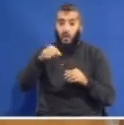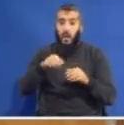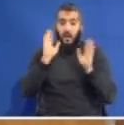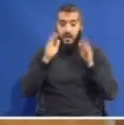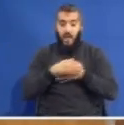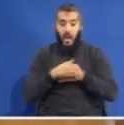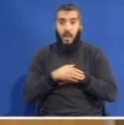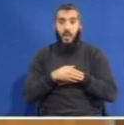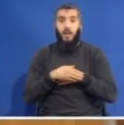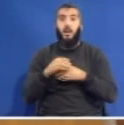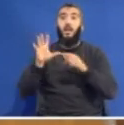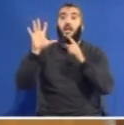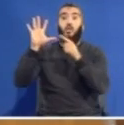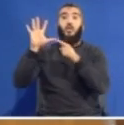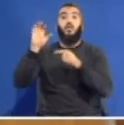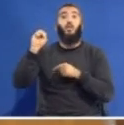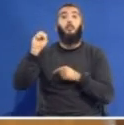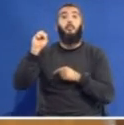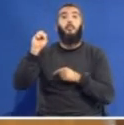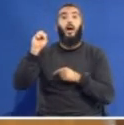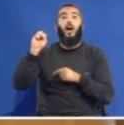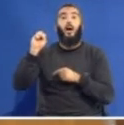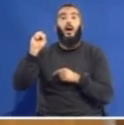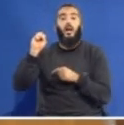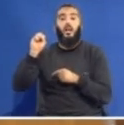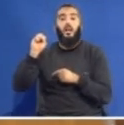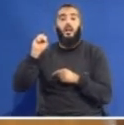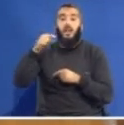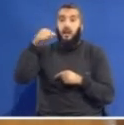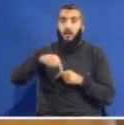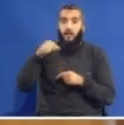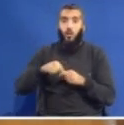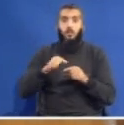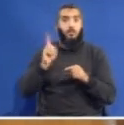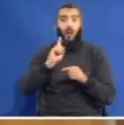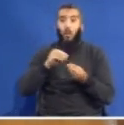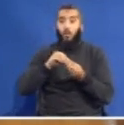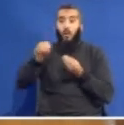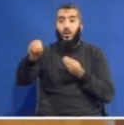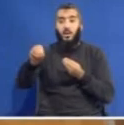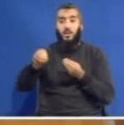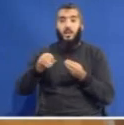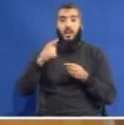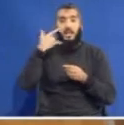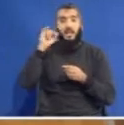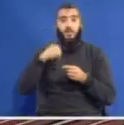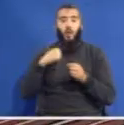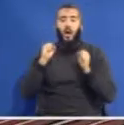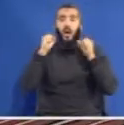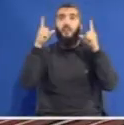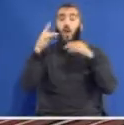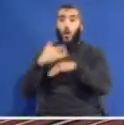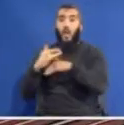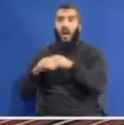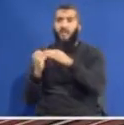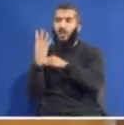لا نؤجله، هذا فرض لا يحتمل التسويف، لا بد أن يؤدى.